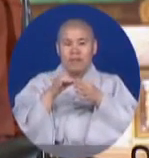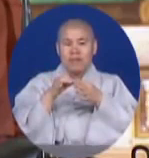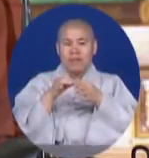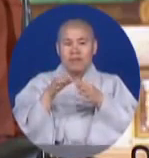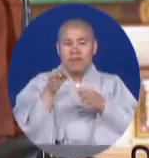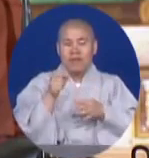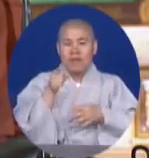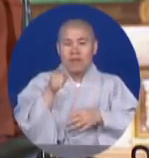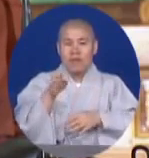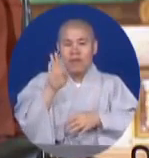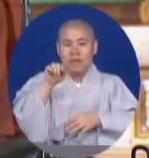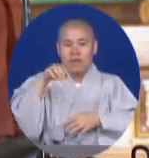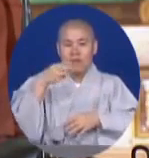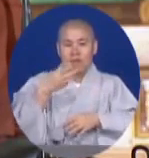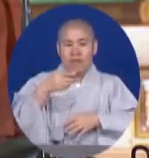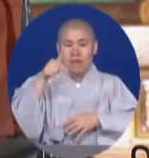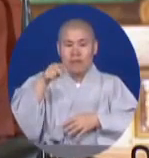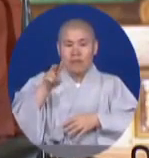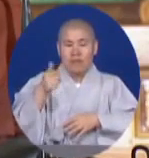어불견수.